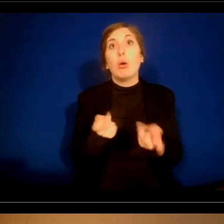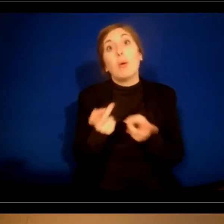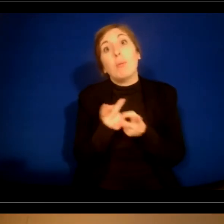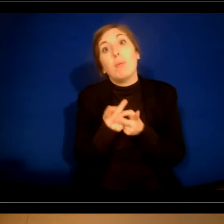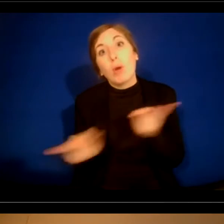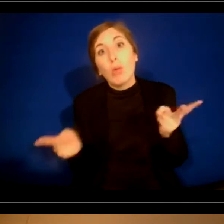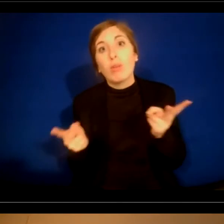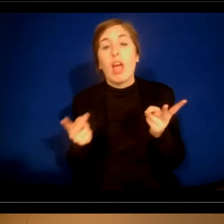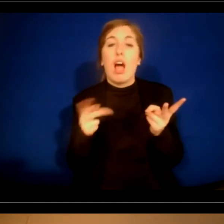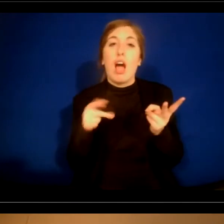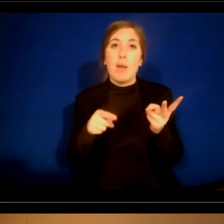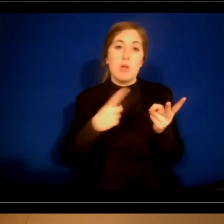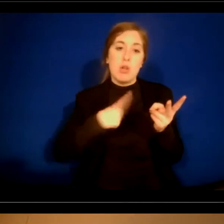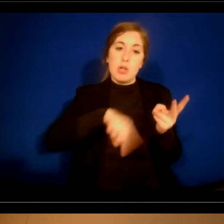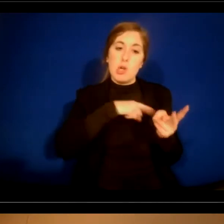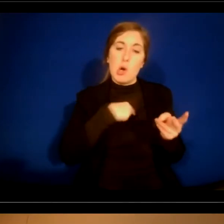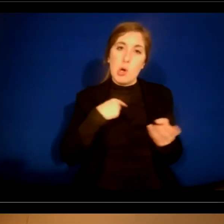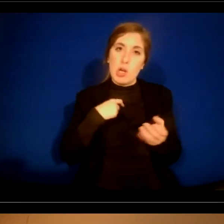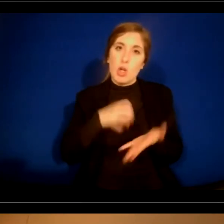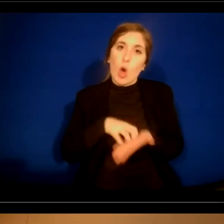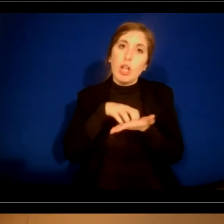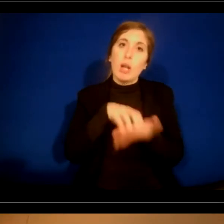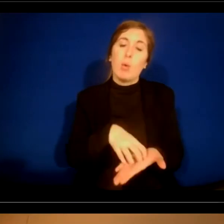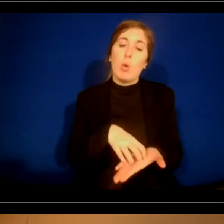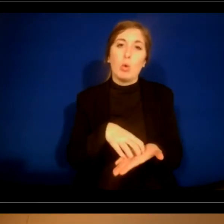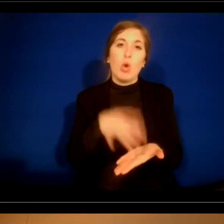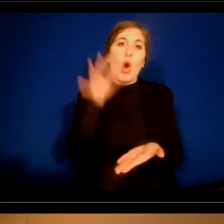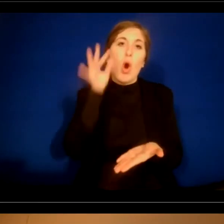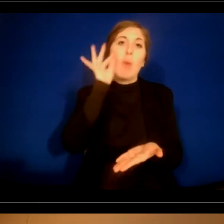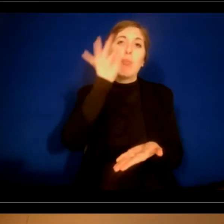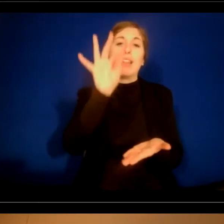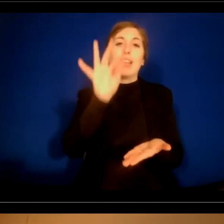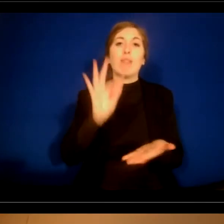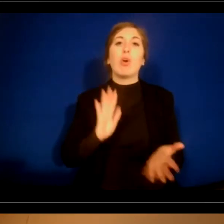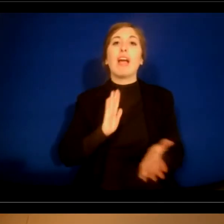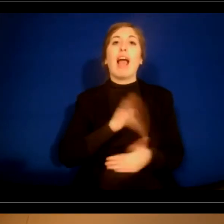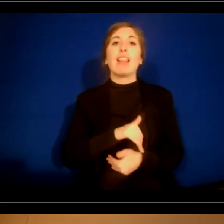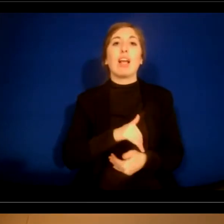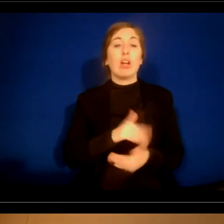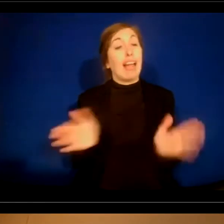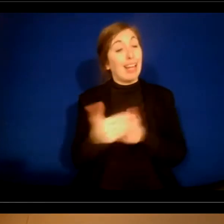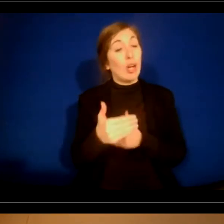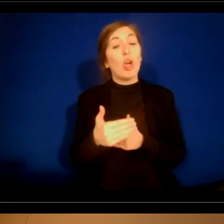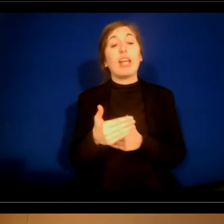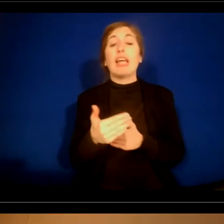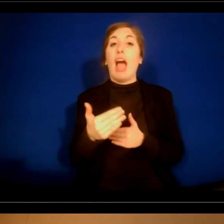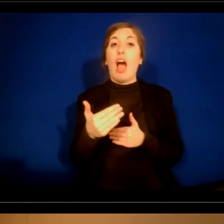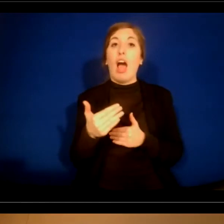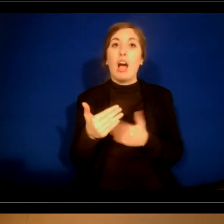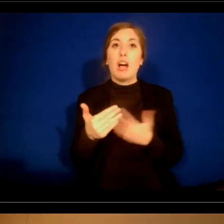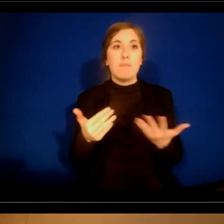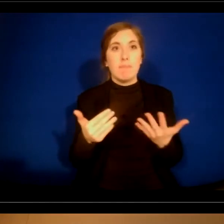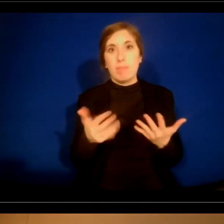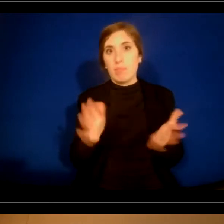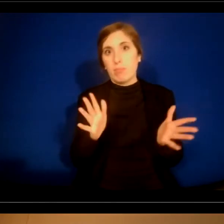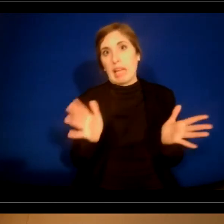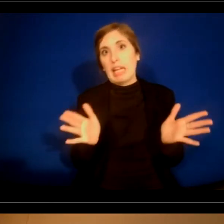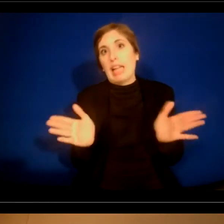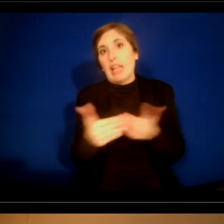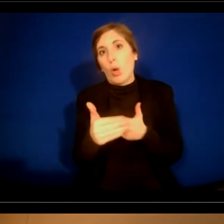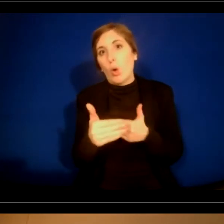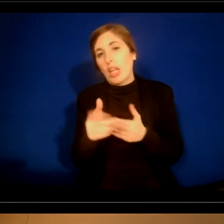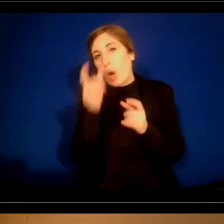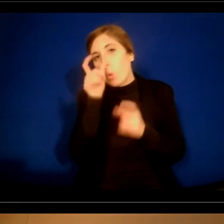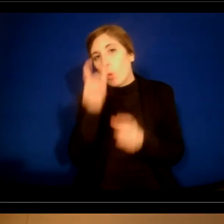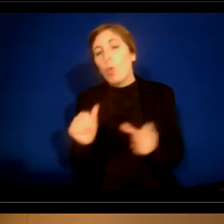di spenderci per fare in modo che la categoria, in particolare la parte della categoria che è formata sul tipo di intervento